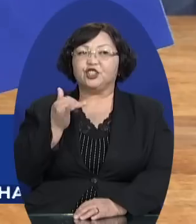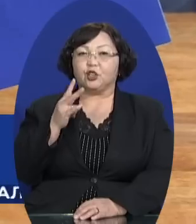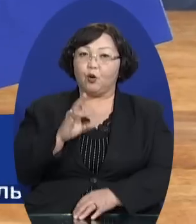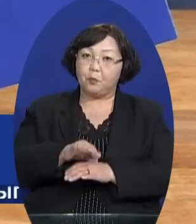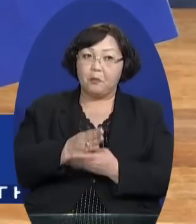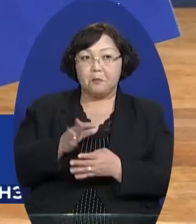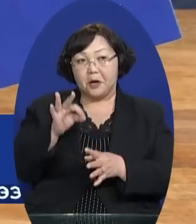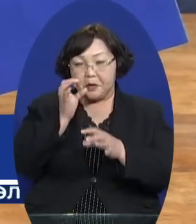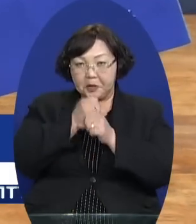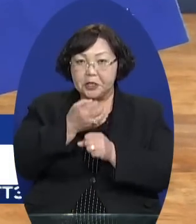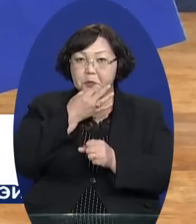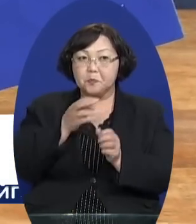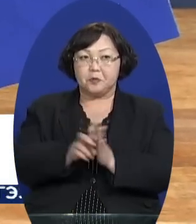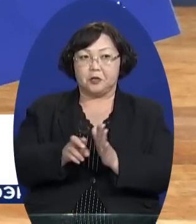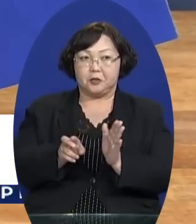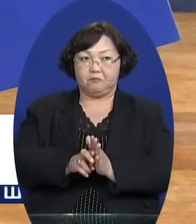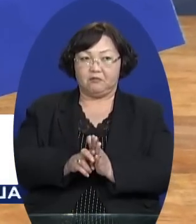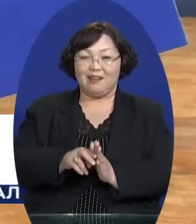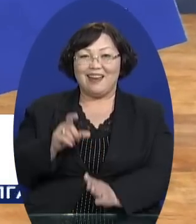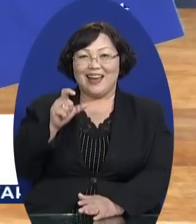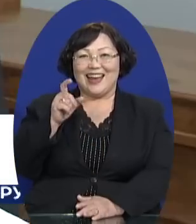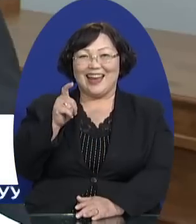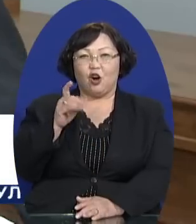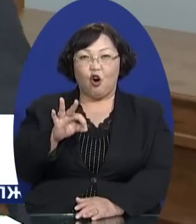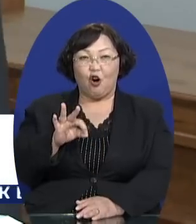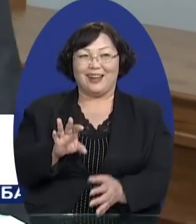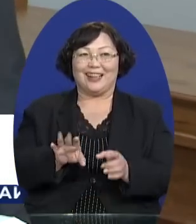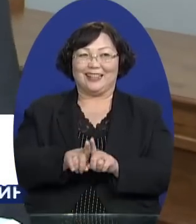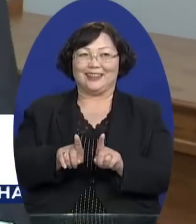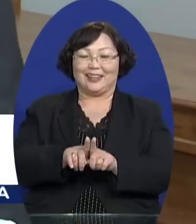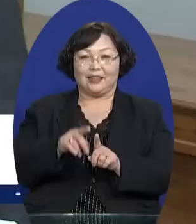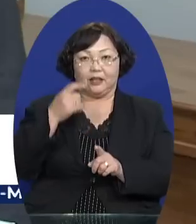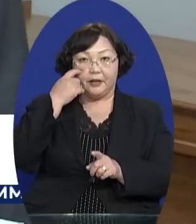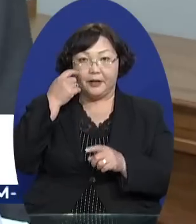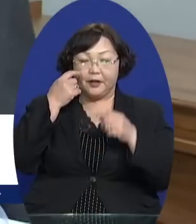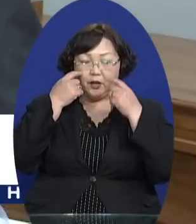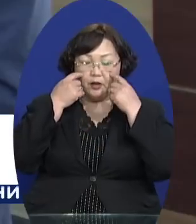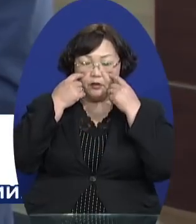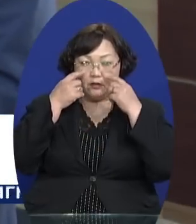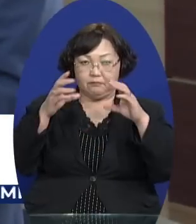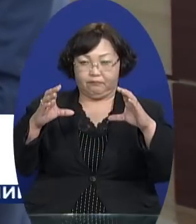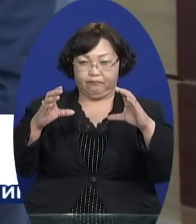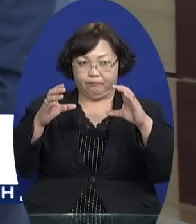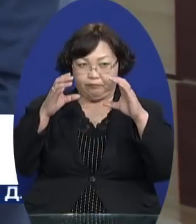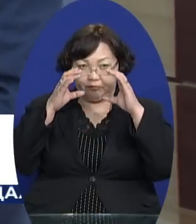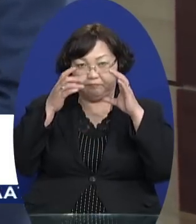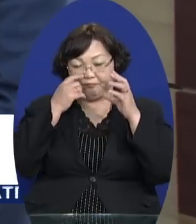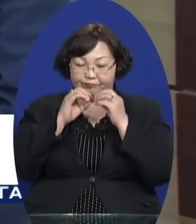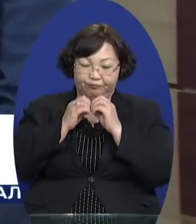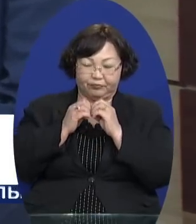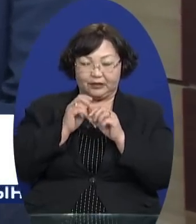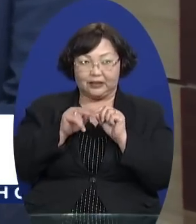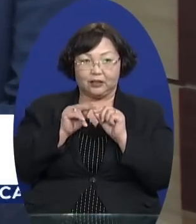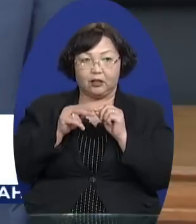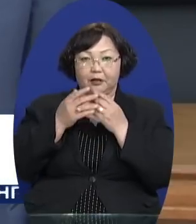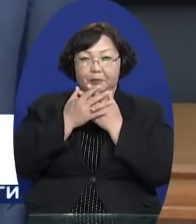холбогдолтой. Энэ багж хитэвэн долгионоор нүдний тунгалаг орны бүдгшилтэй өвчтнүүдийн нүдний бүтцийг шинжлэх, торлог бүрхүүл шилэнцрийн